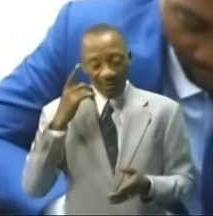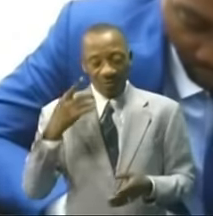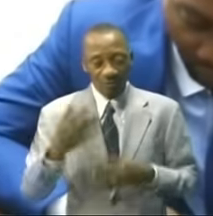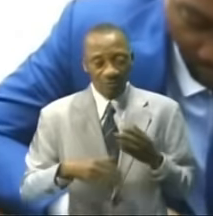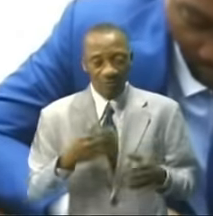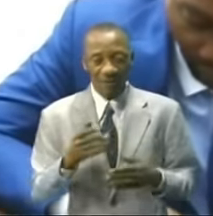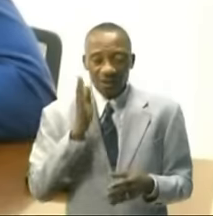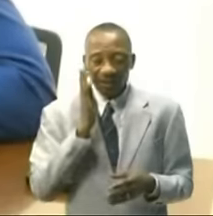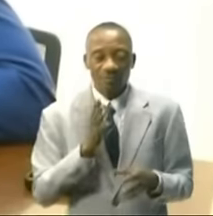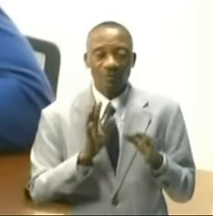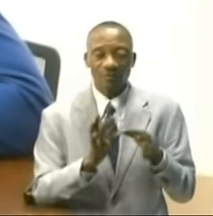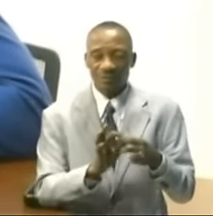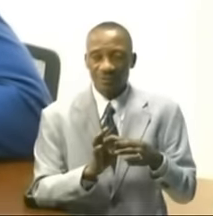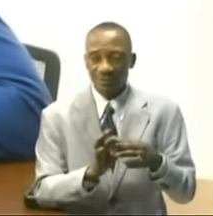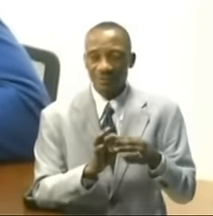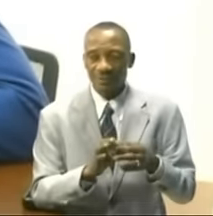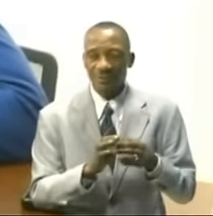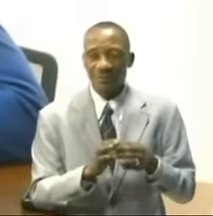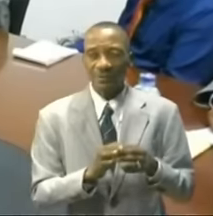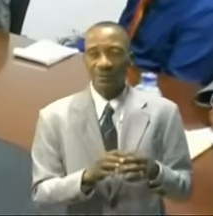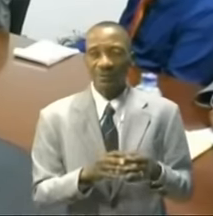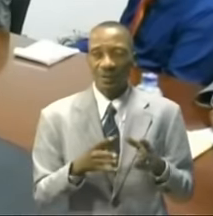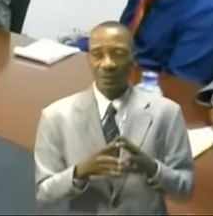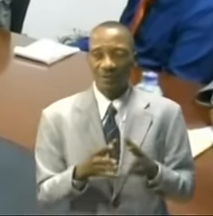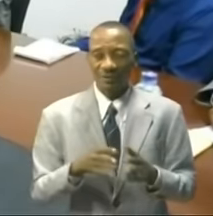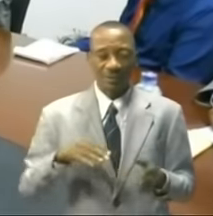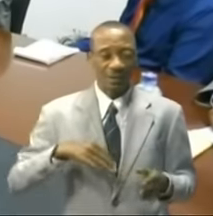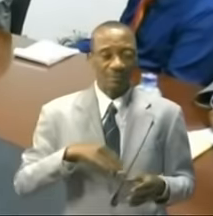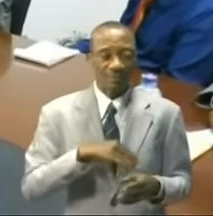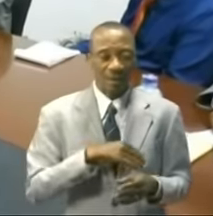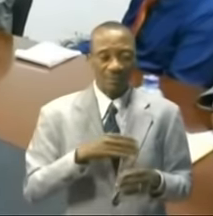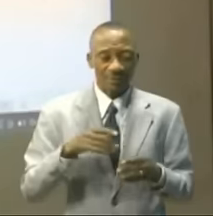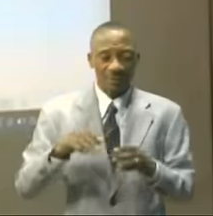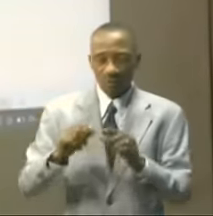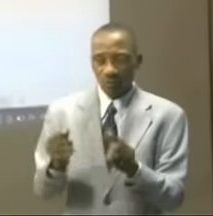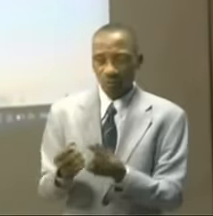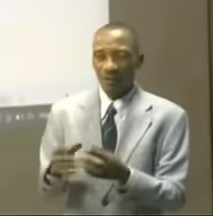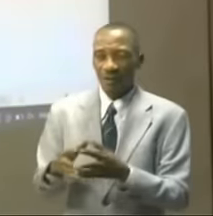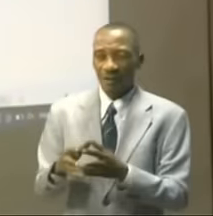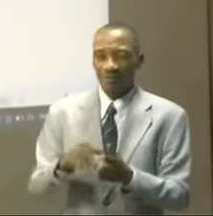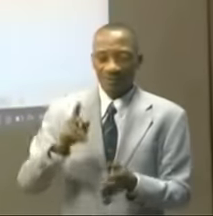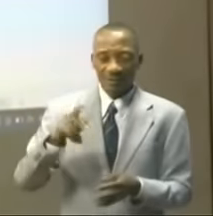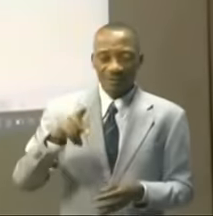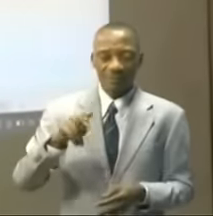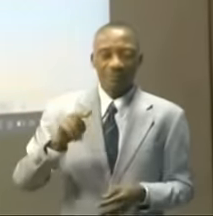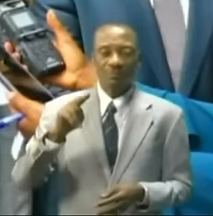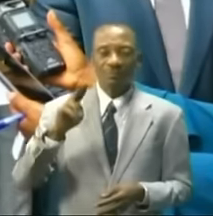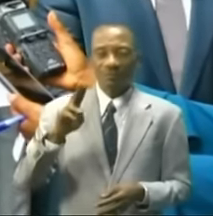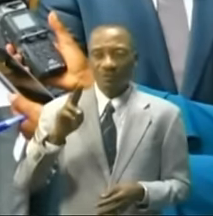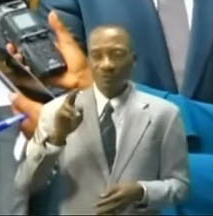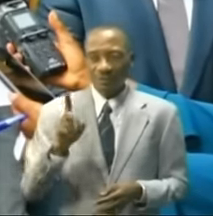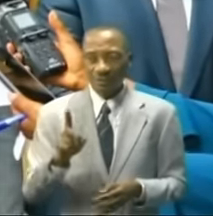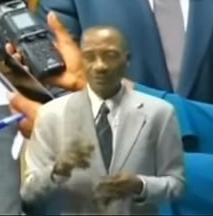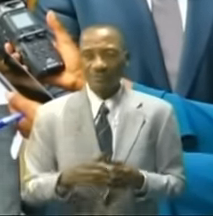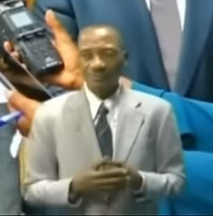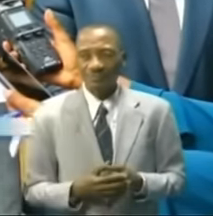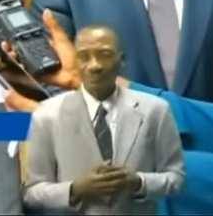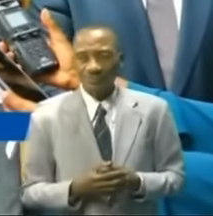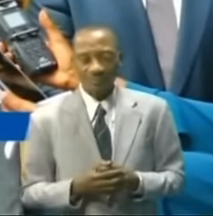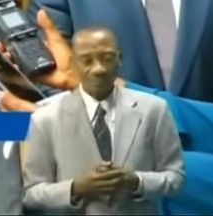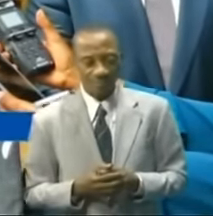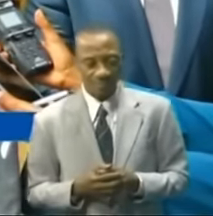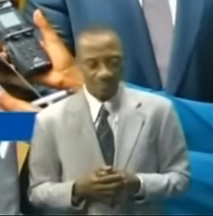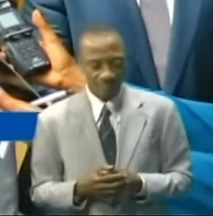et efficace, a martelé le numéro 1 du PLDRCS, M. William Kapoukou-Boisbois. Nous sommes ici juste